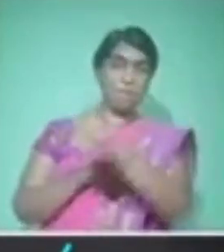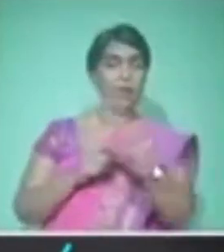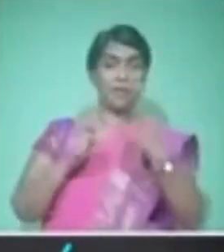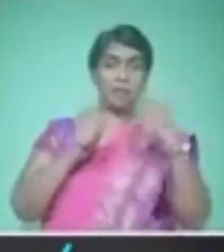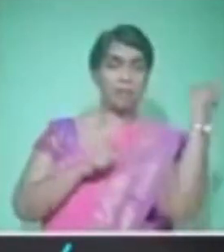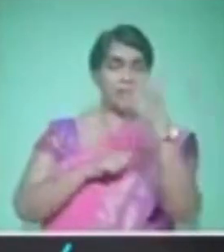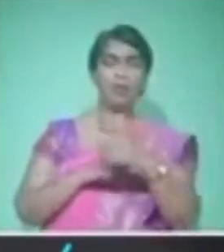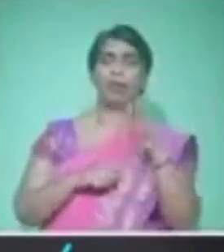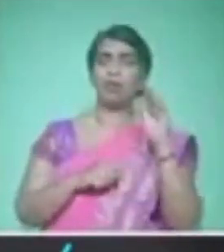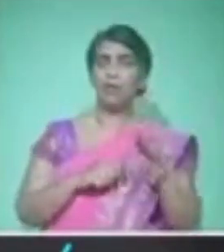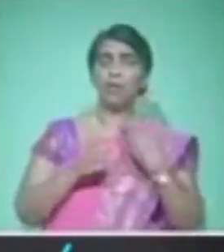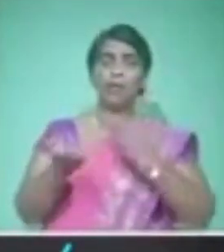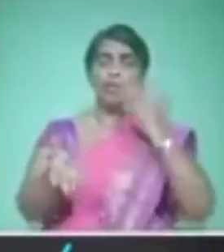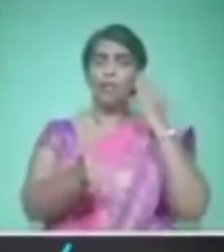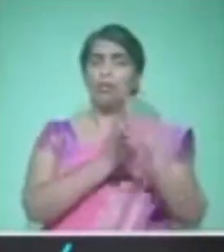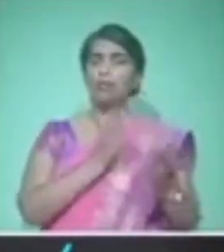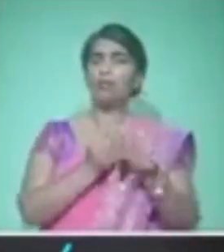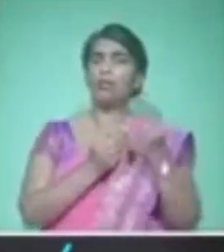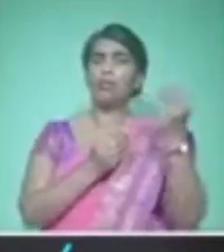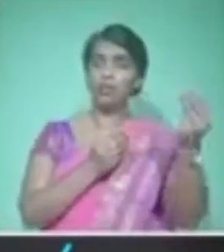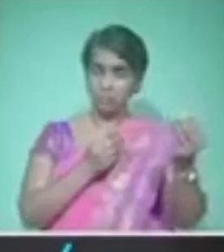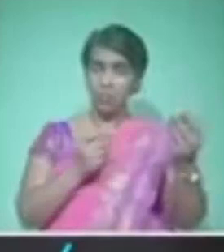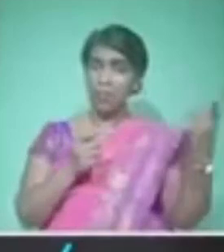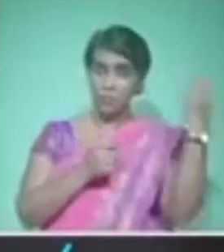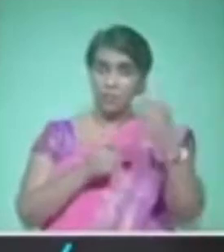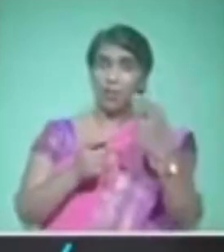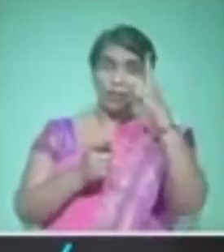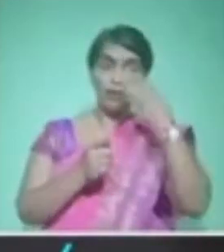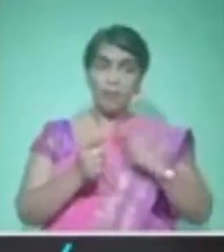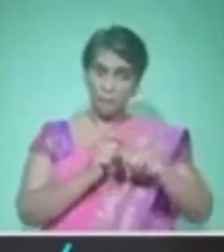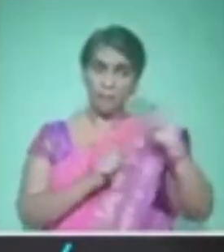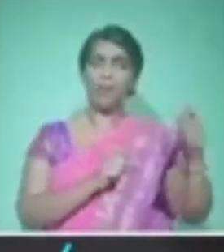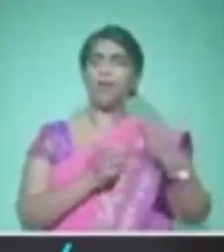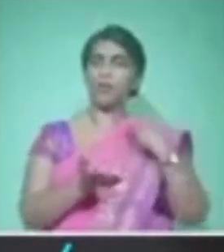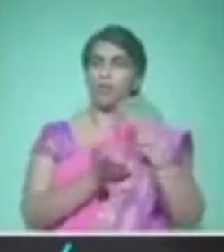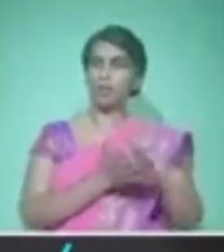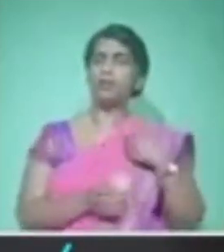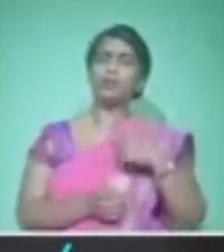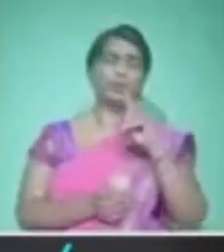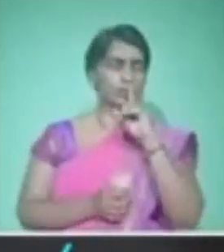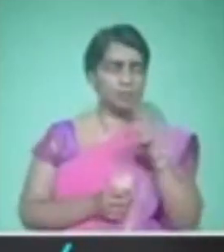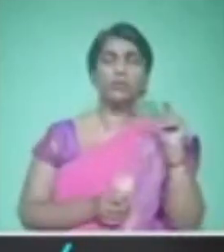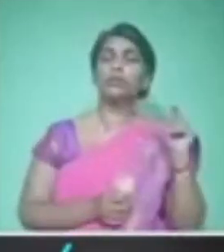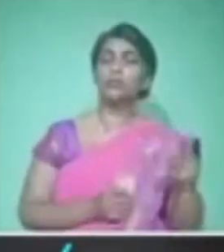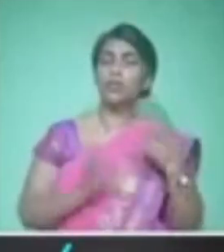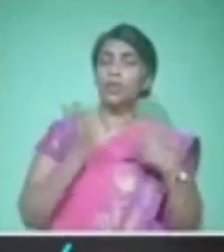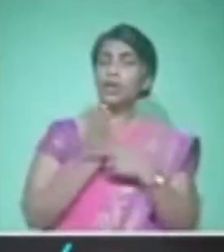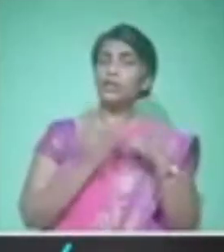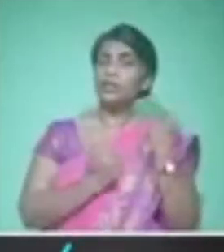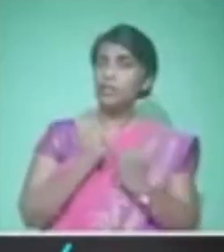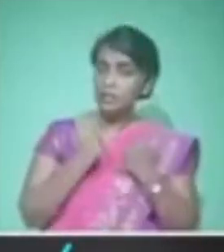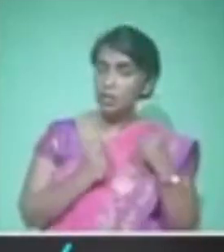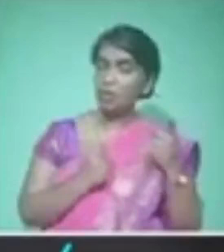නමුත් එයාට අවශ්‍ය සහනාධාරයත් අපි මේ වෙලාවේ දෙන්න ඕනේ. ඉස්සලා දෙන්න ඕනේ සහනාධාරය. ඉතින් මම කියන්නේ මේ සමෘද්ධිය